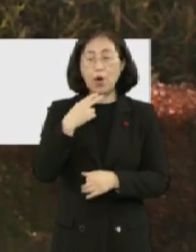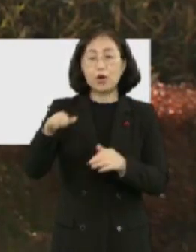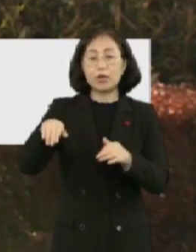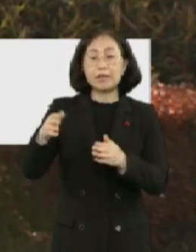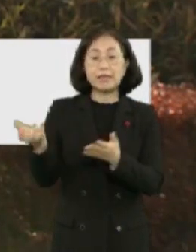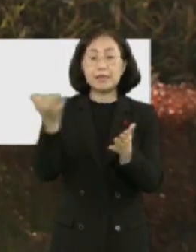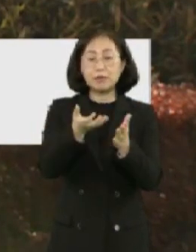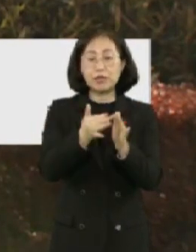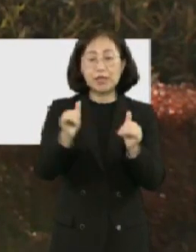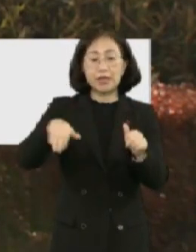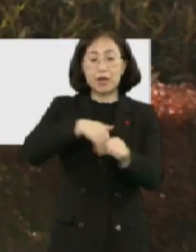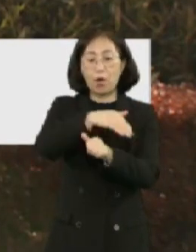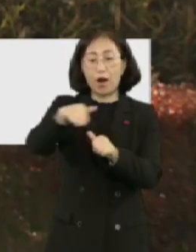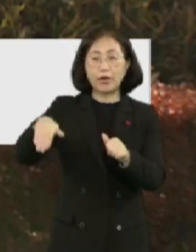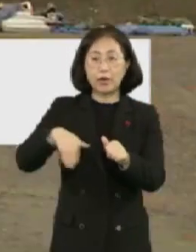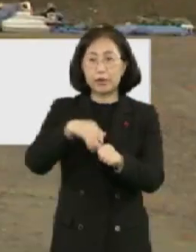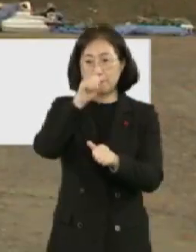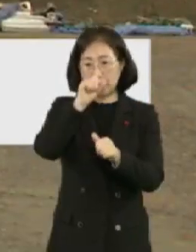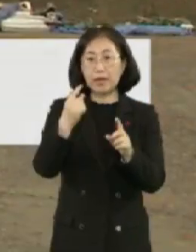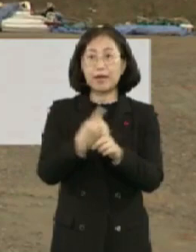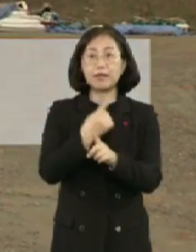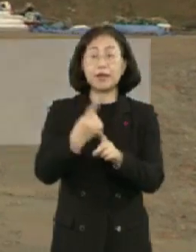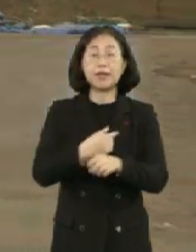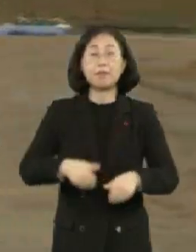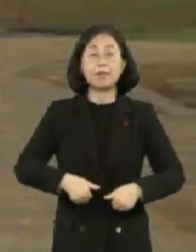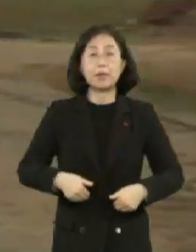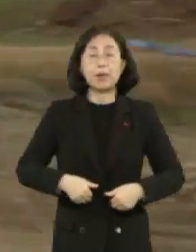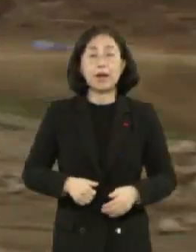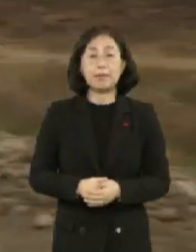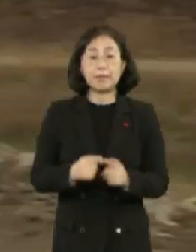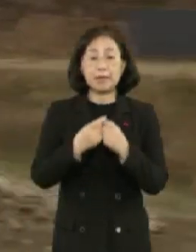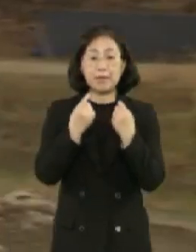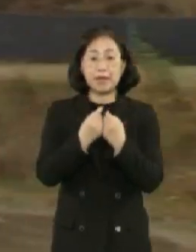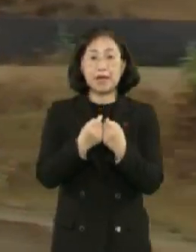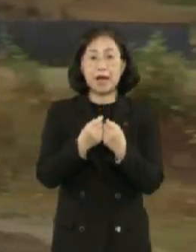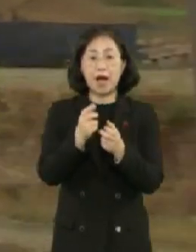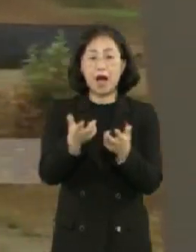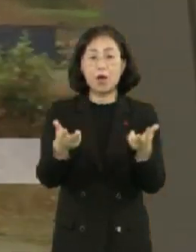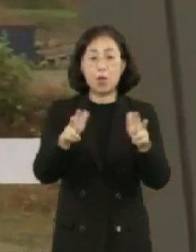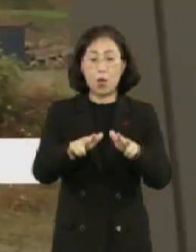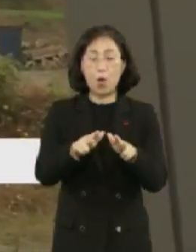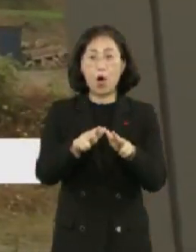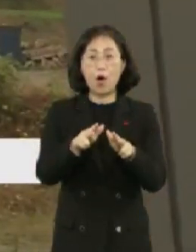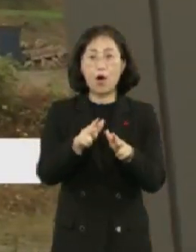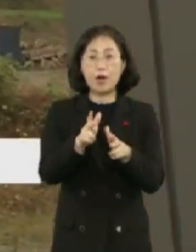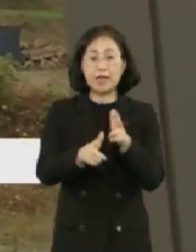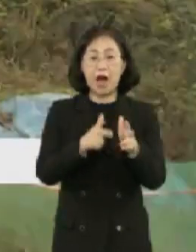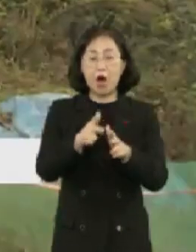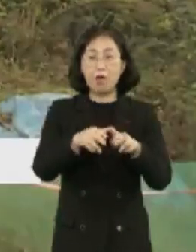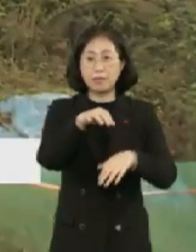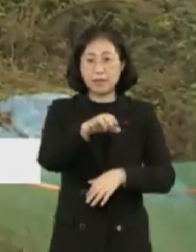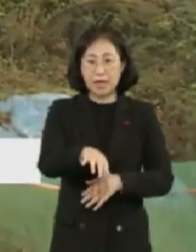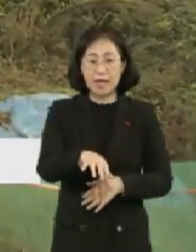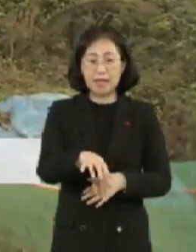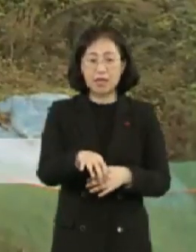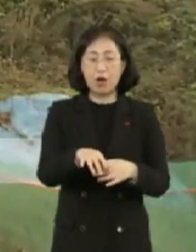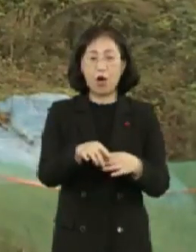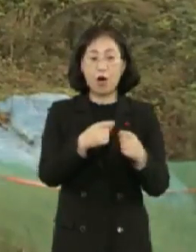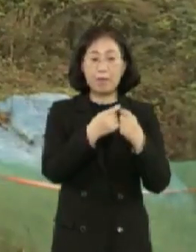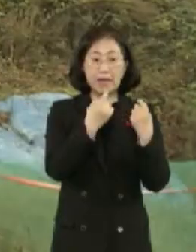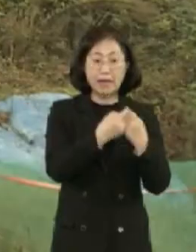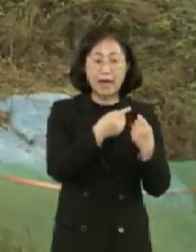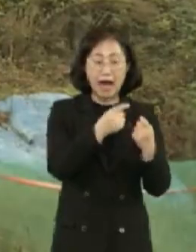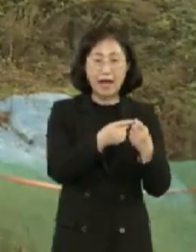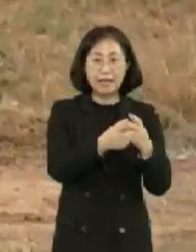수 있도록 더 노력하는 것이 필요할 것 같습니다. 민간공원 특례 사업지구에서 사업자들의 민간 이익을 공원